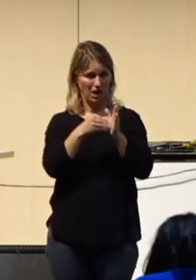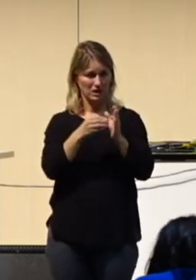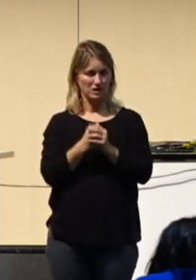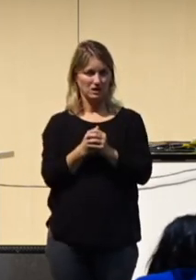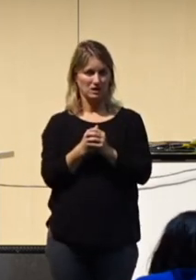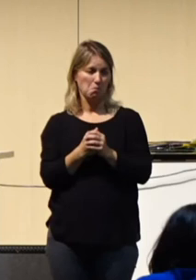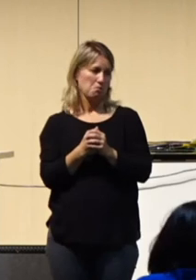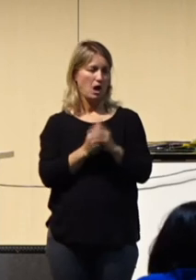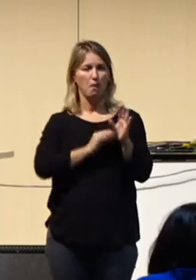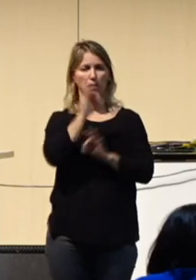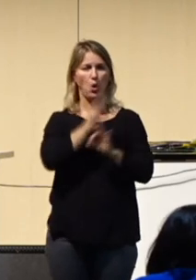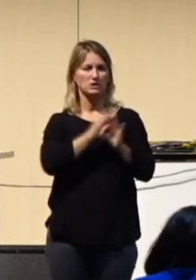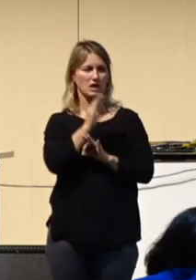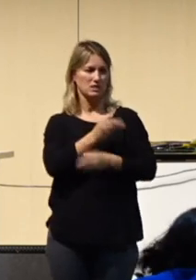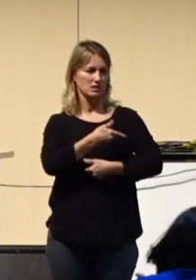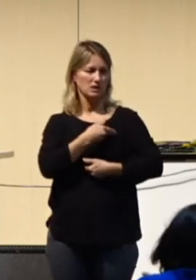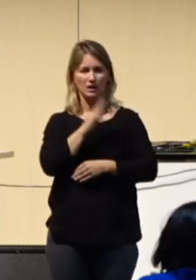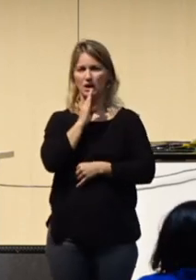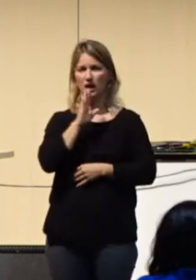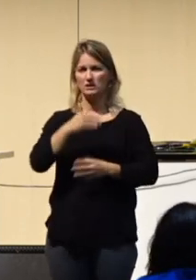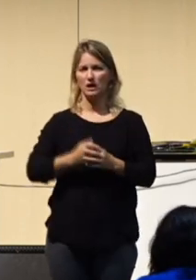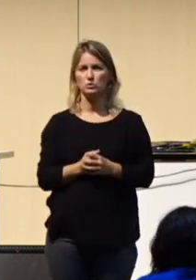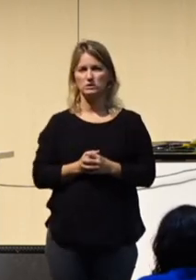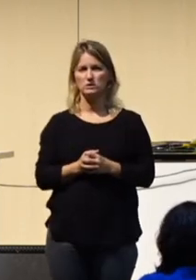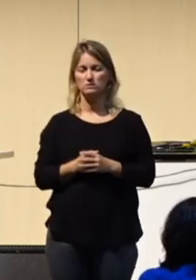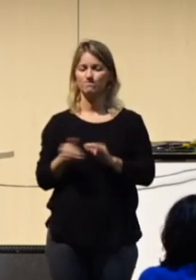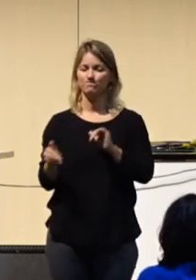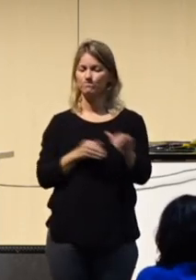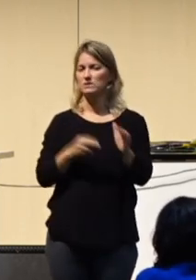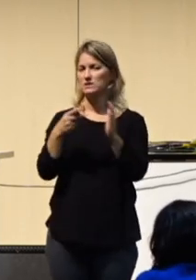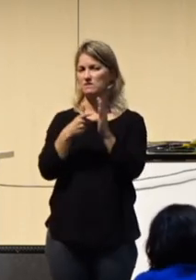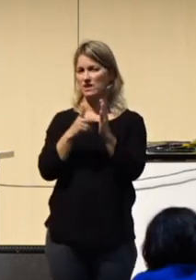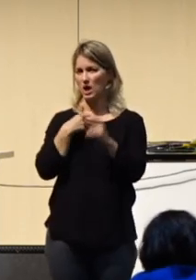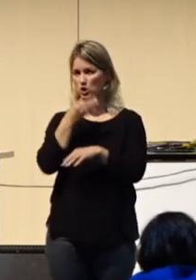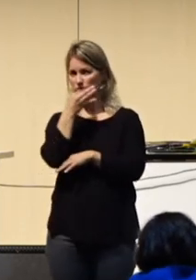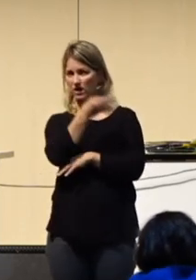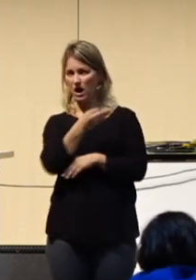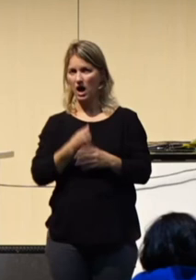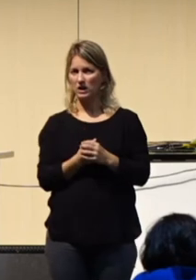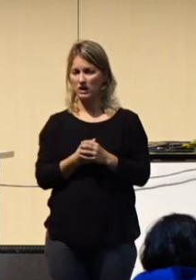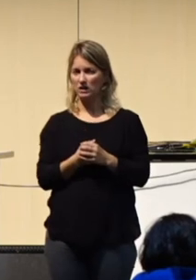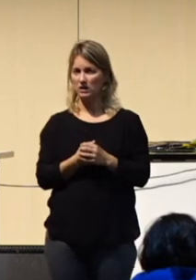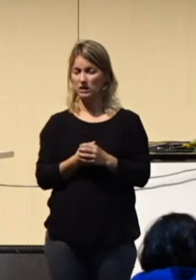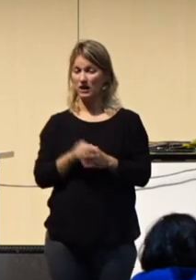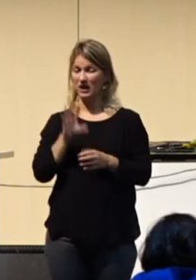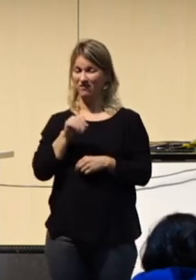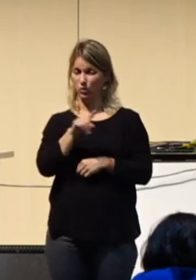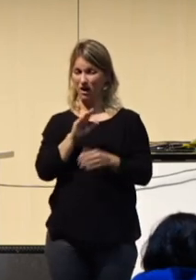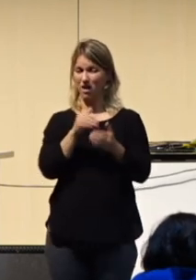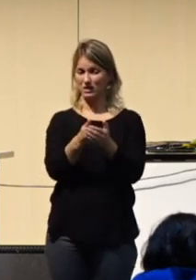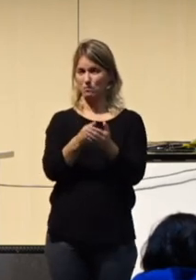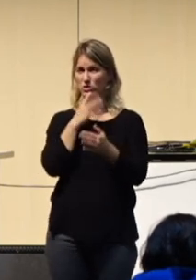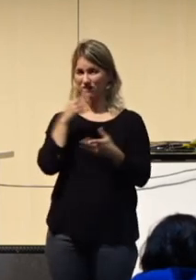eine Prozentzahl als Antwort. Und zweitens würde ich gerne noch fragen, wurden zur Finanzierung der